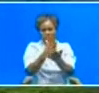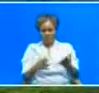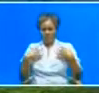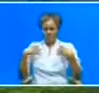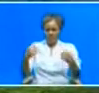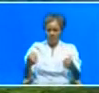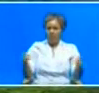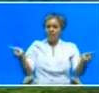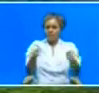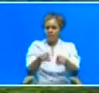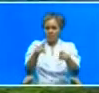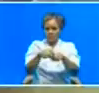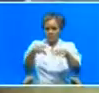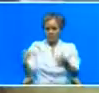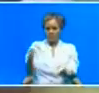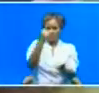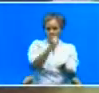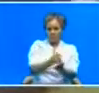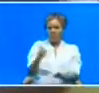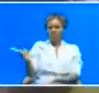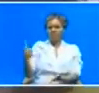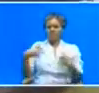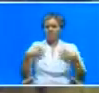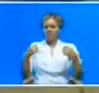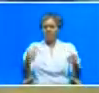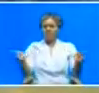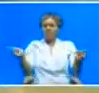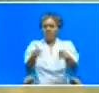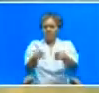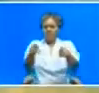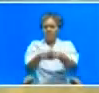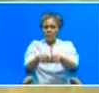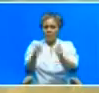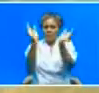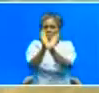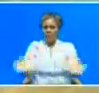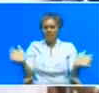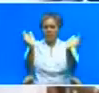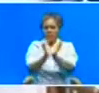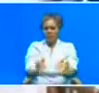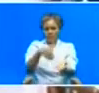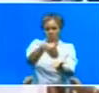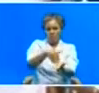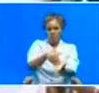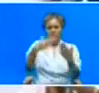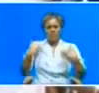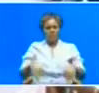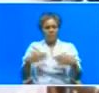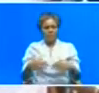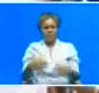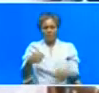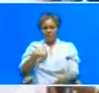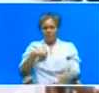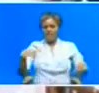afya, ikiwemo kumteua waziri anayesimamia wizara hiyo na vile vile kuwaadhibu maafisa wazembe. Kama mkaaji wa